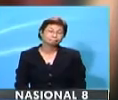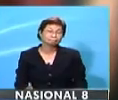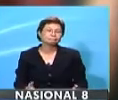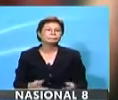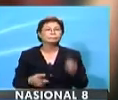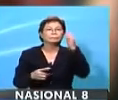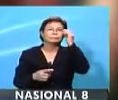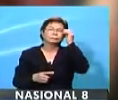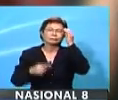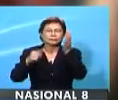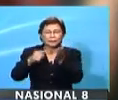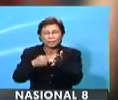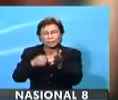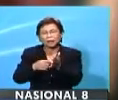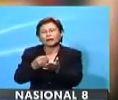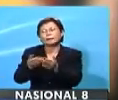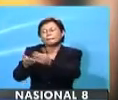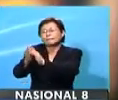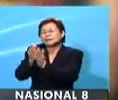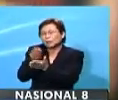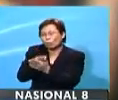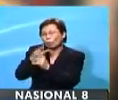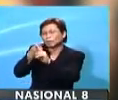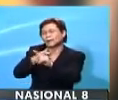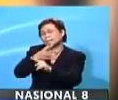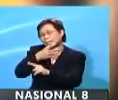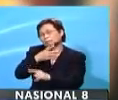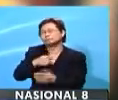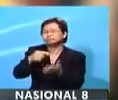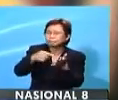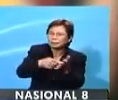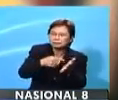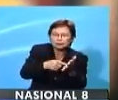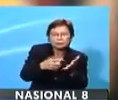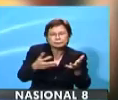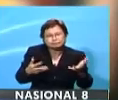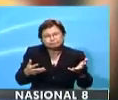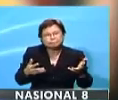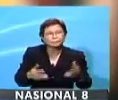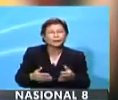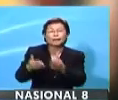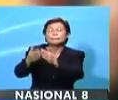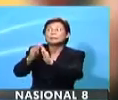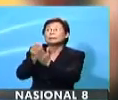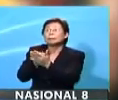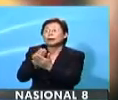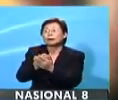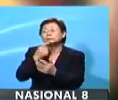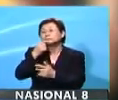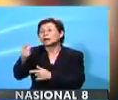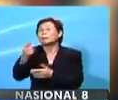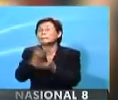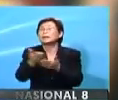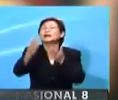kadang-kadang tu minta duit kat mak. Minta duit kat mak? Kadang-kadang... Minta duit kat mak, beritahu nak beli apa?